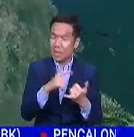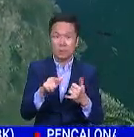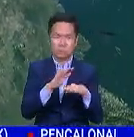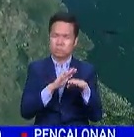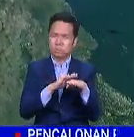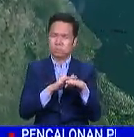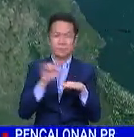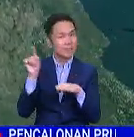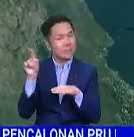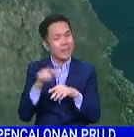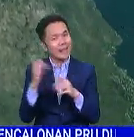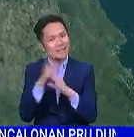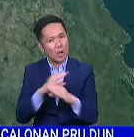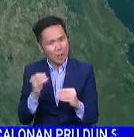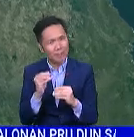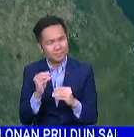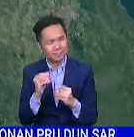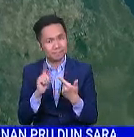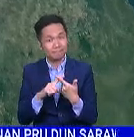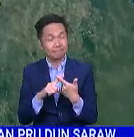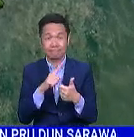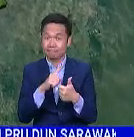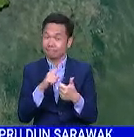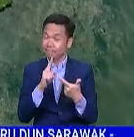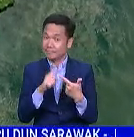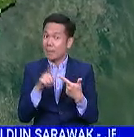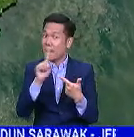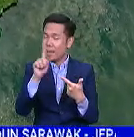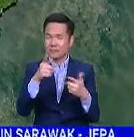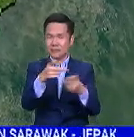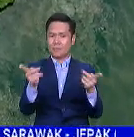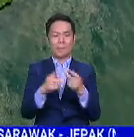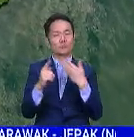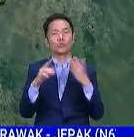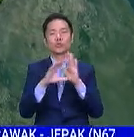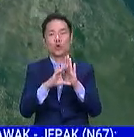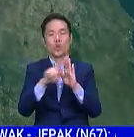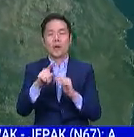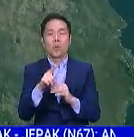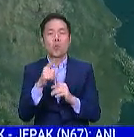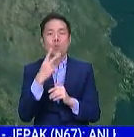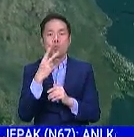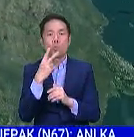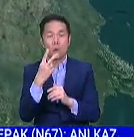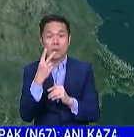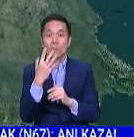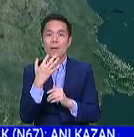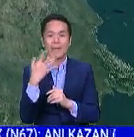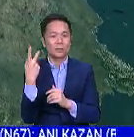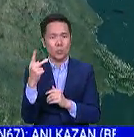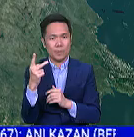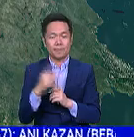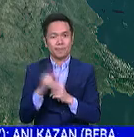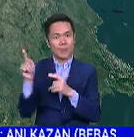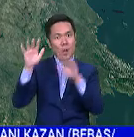waspada bagi negeri Sarawak melibatkan beberapa daerah seperti yang telah ditandakan dengan warna kuning ini